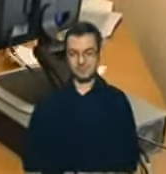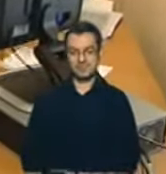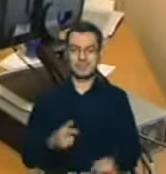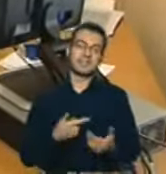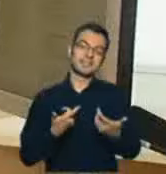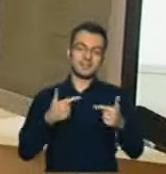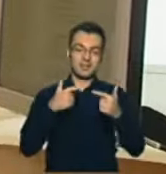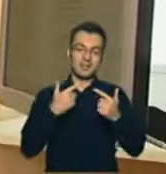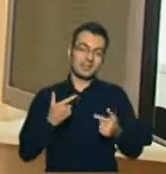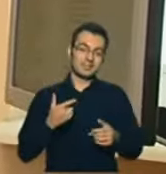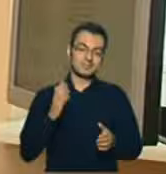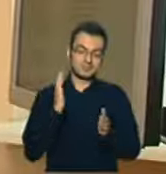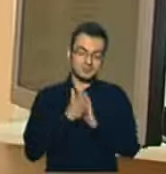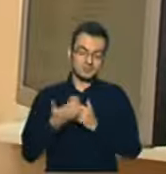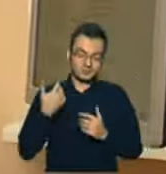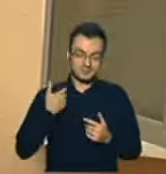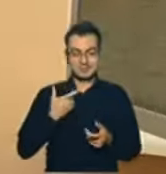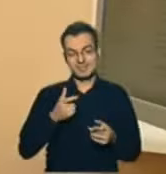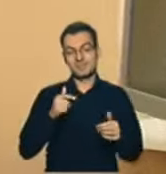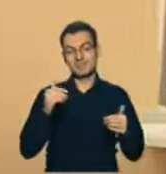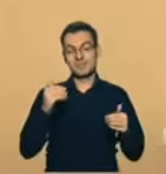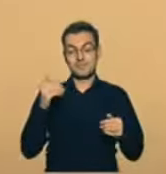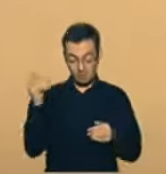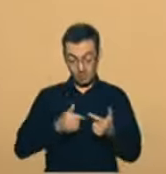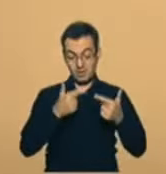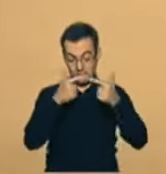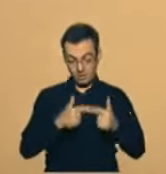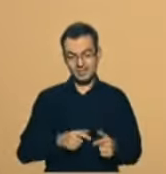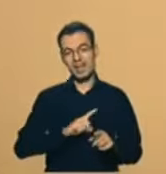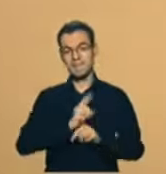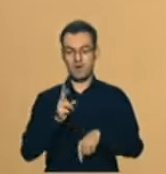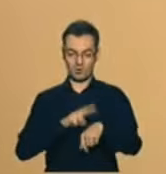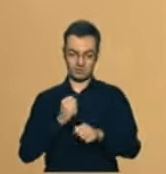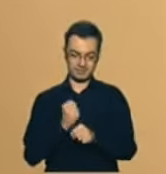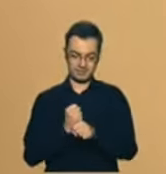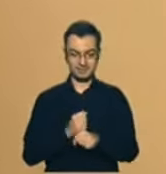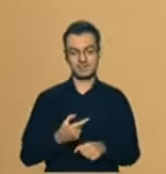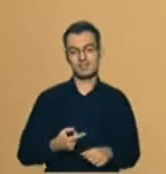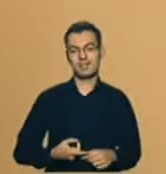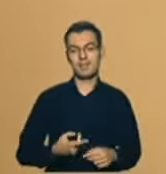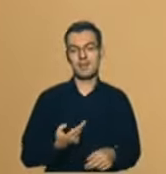życia, że poezję uprawiać można, ale po godzinach. Poznań, Karolina Słotwińska-Lisiak.